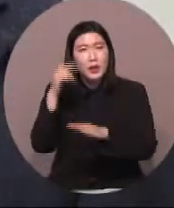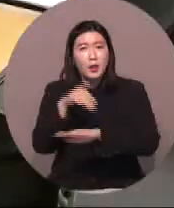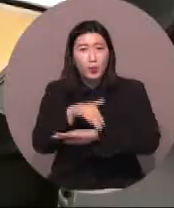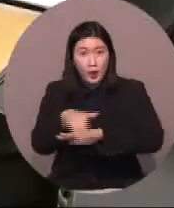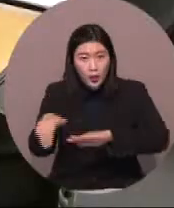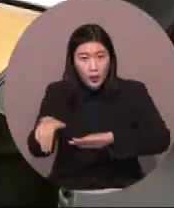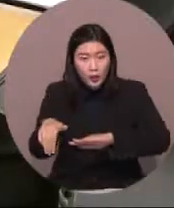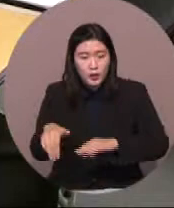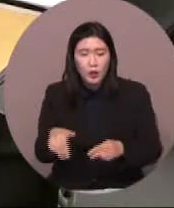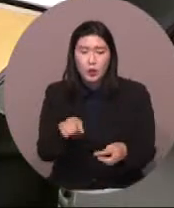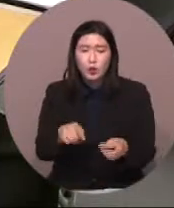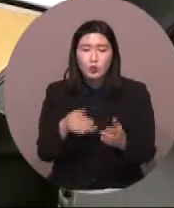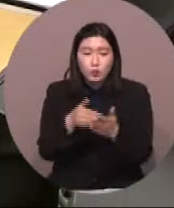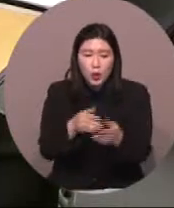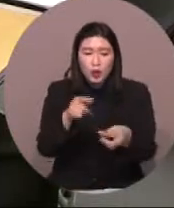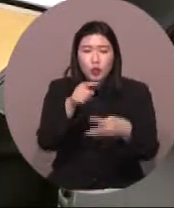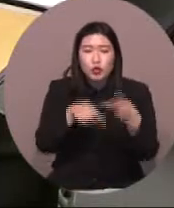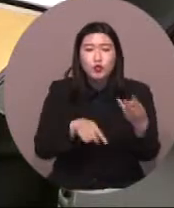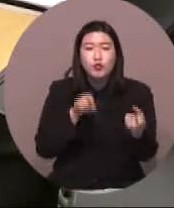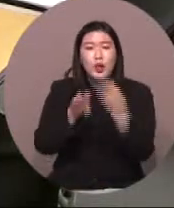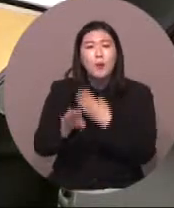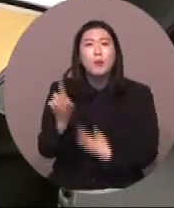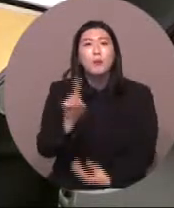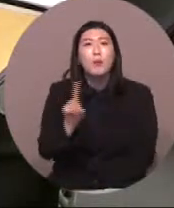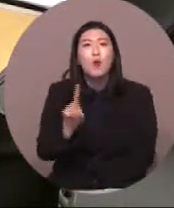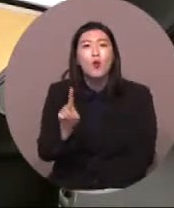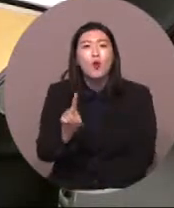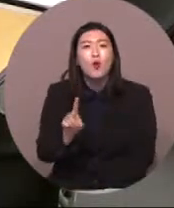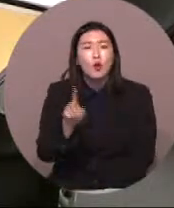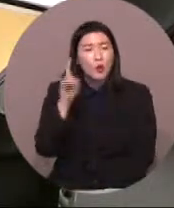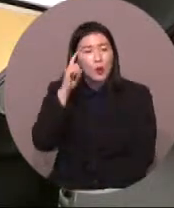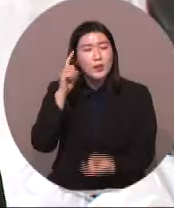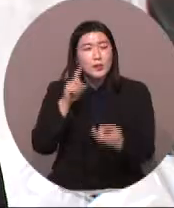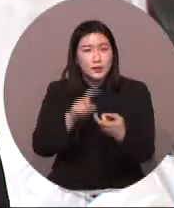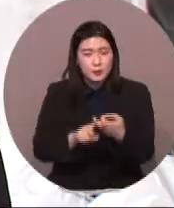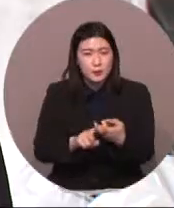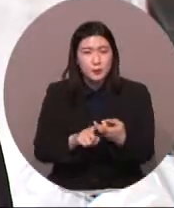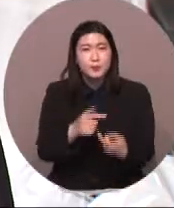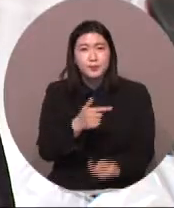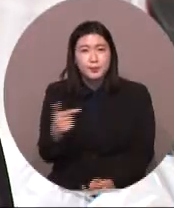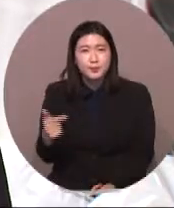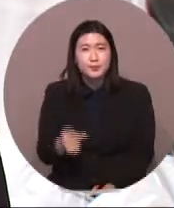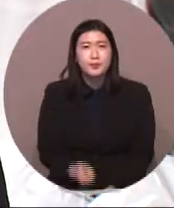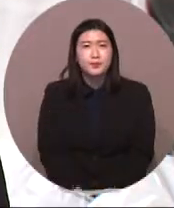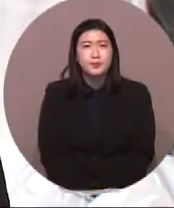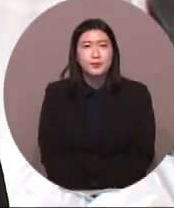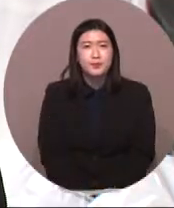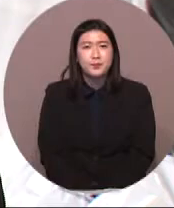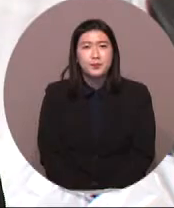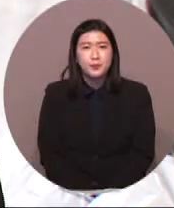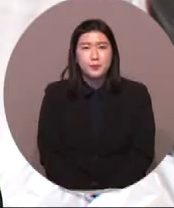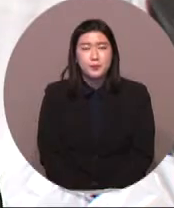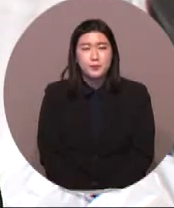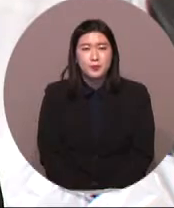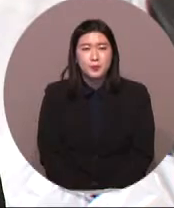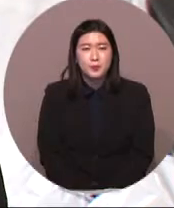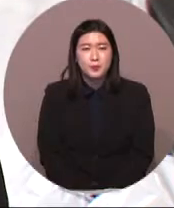대전 설치를 현안으로 재차 제안할 것으로 보여 윤 당선인의 입장과 발언이 주목됩니다